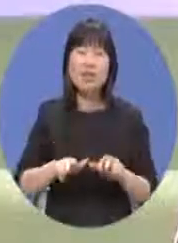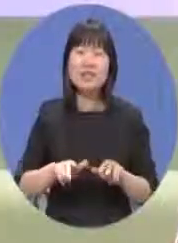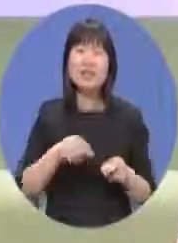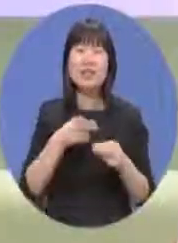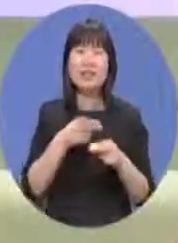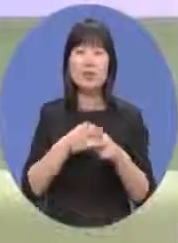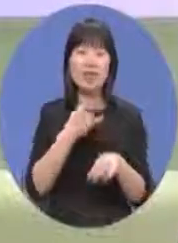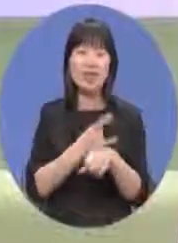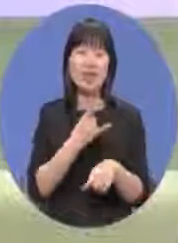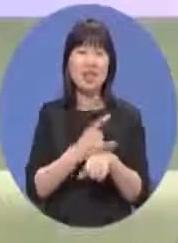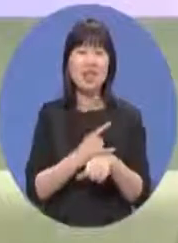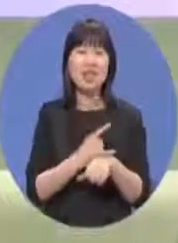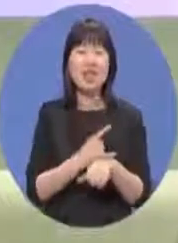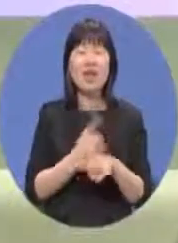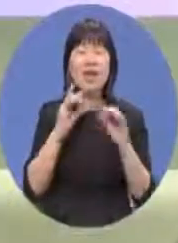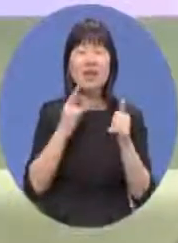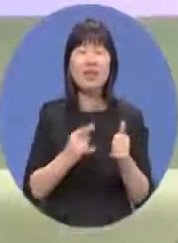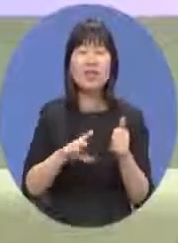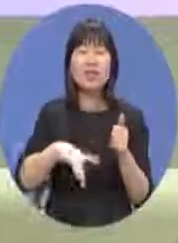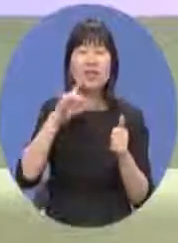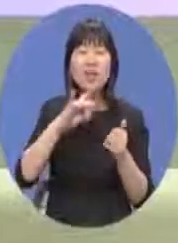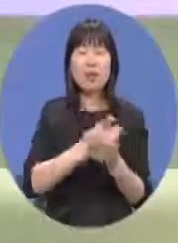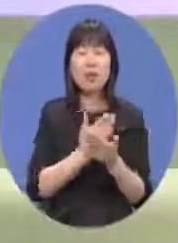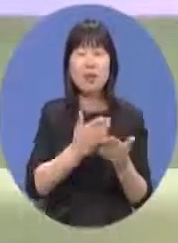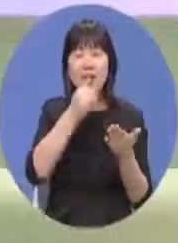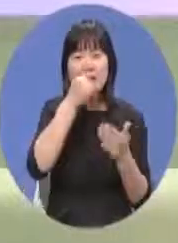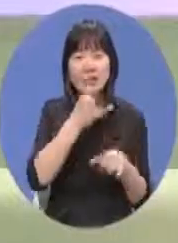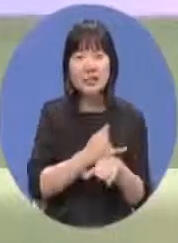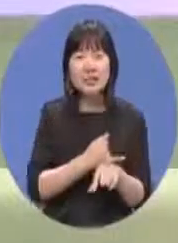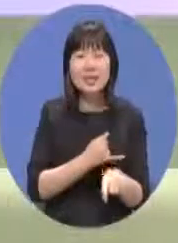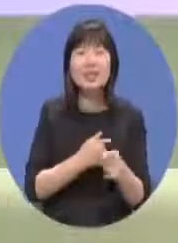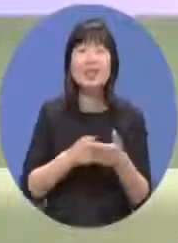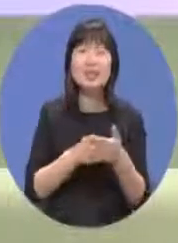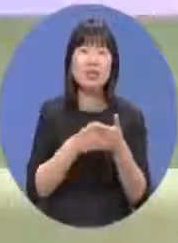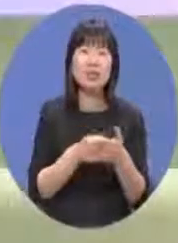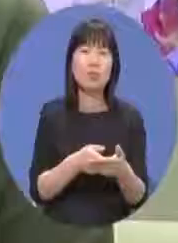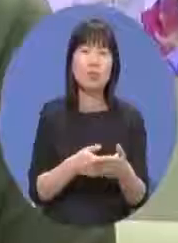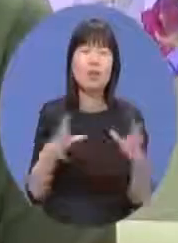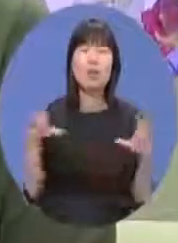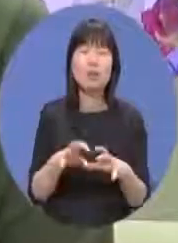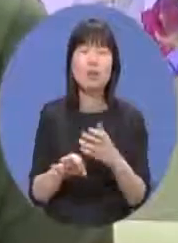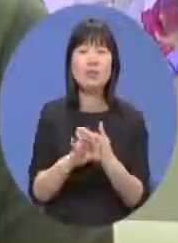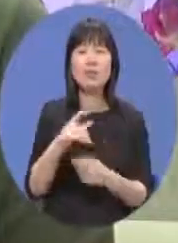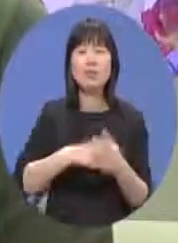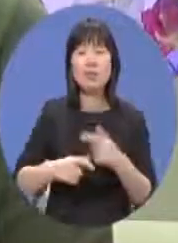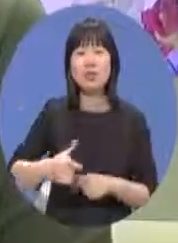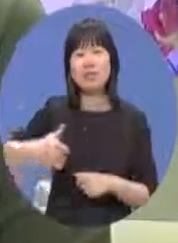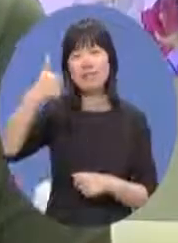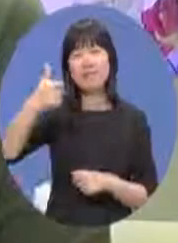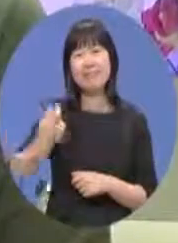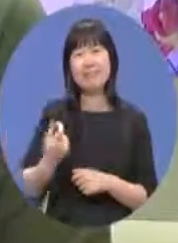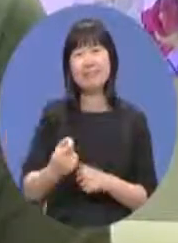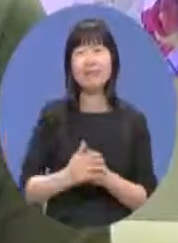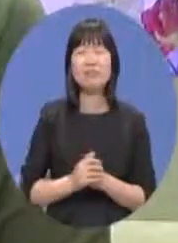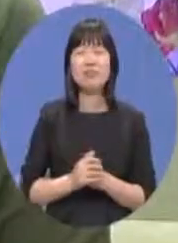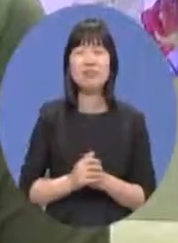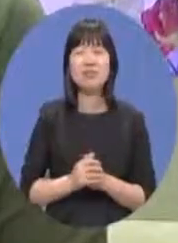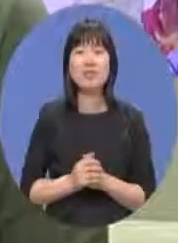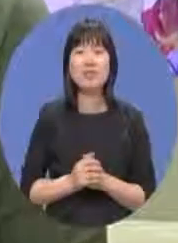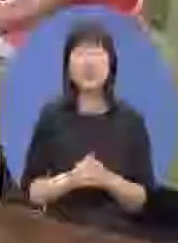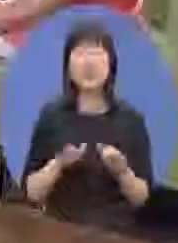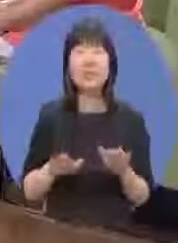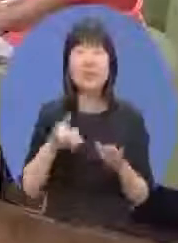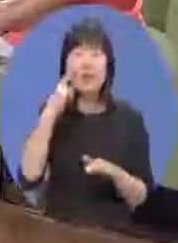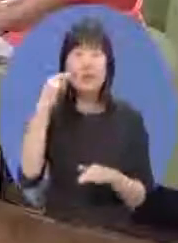요리를 하셔가지고 아이들에게 먼저 베푸시는 이제 이런 어떤 시도들이 모이면 훨씬 좋을 것 같습니다. 네. 근데 이 문제는